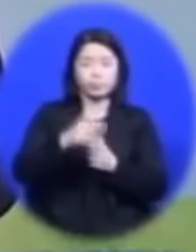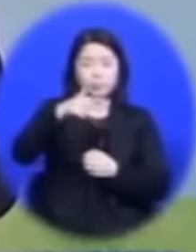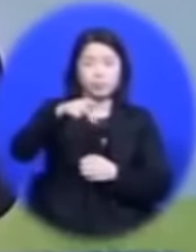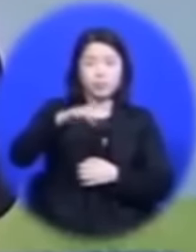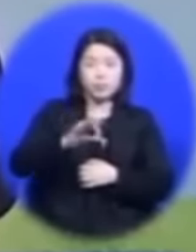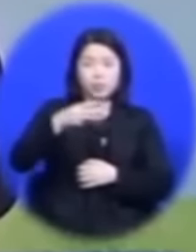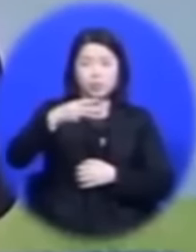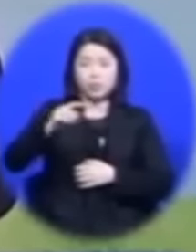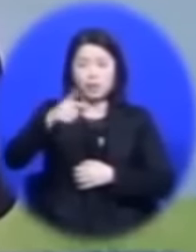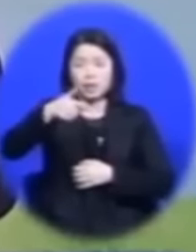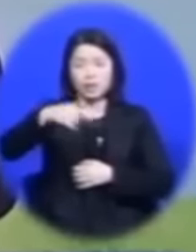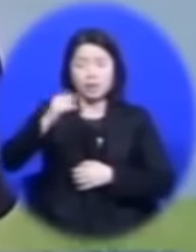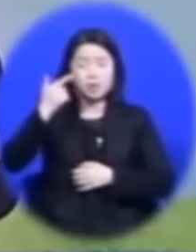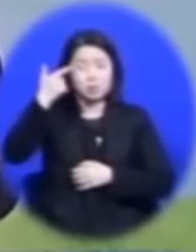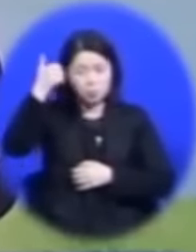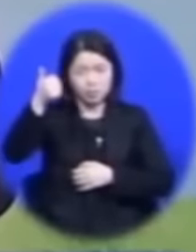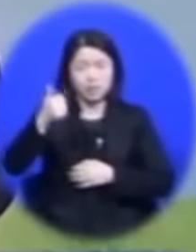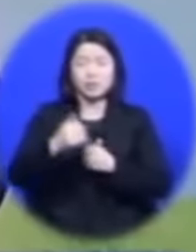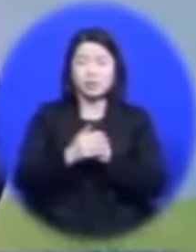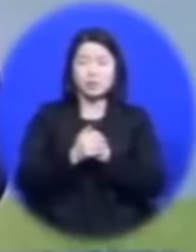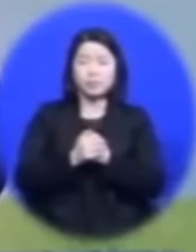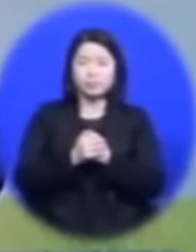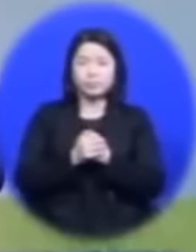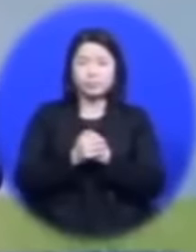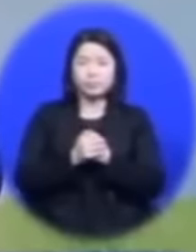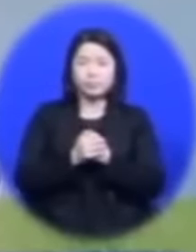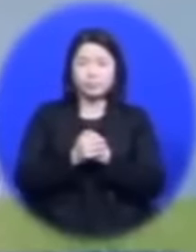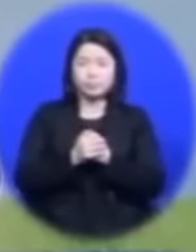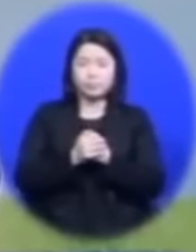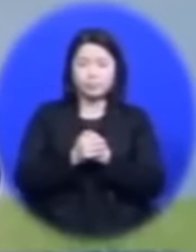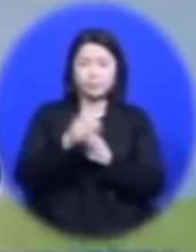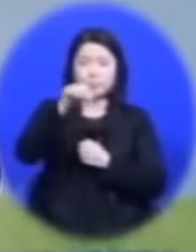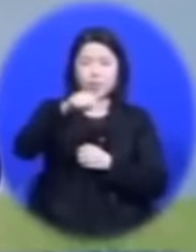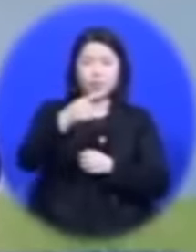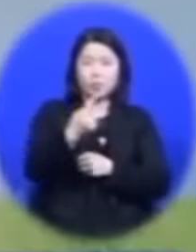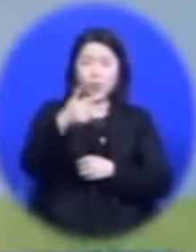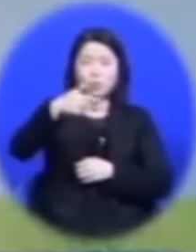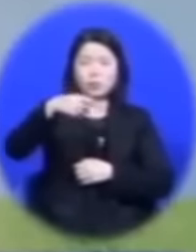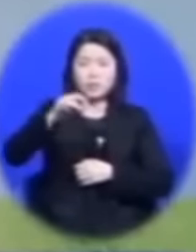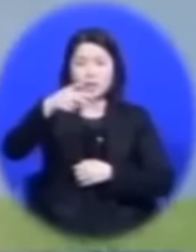정태기 목사님, 또